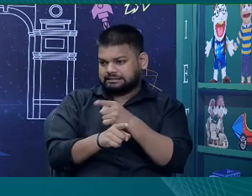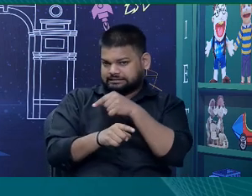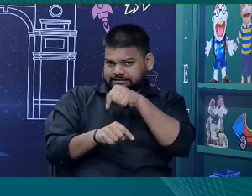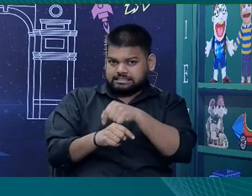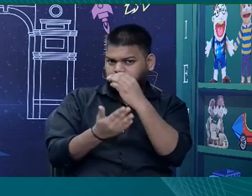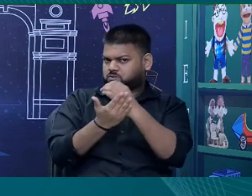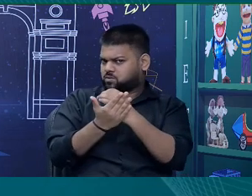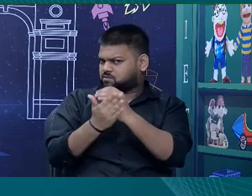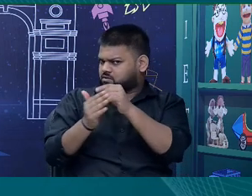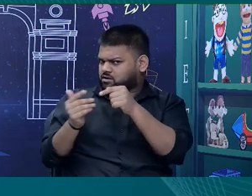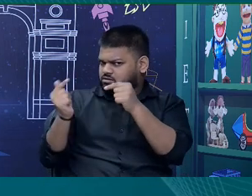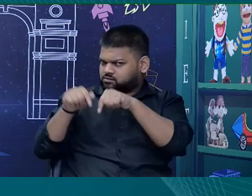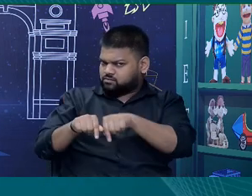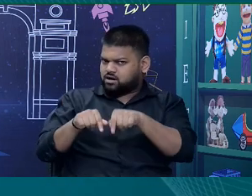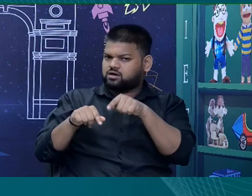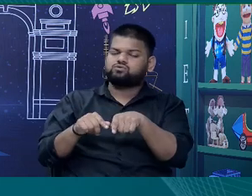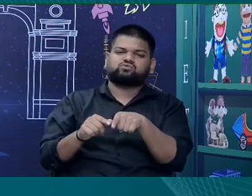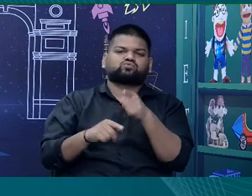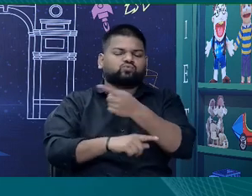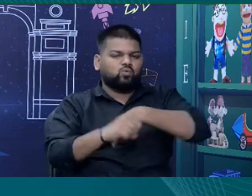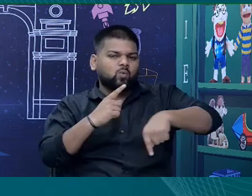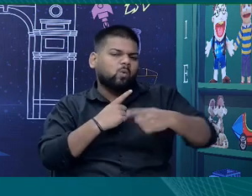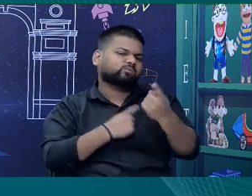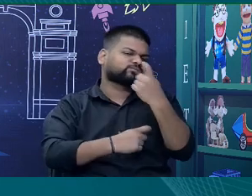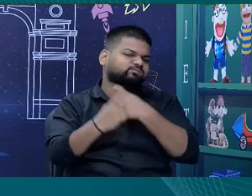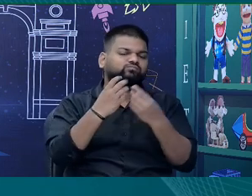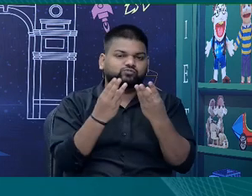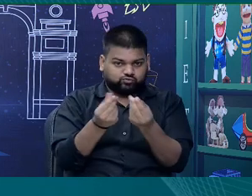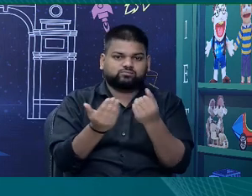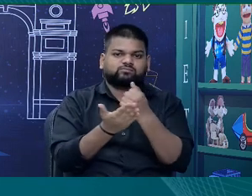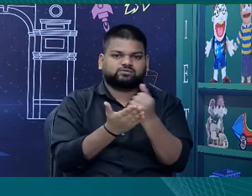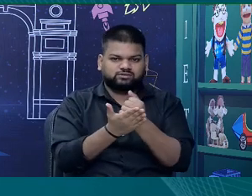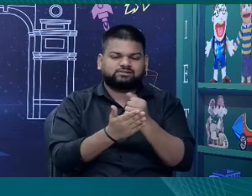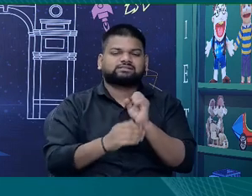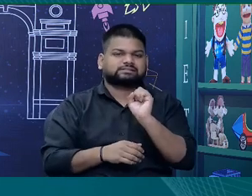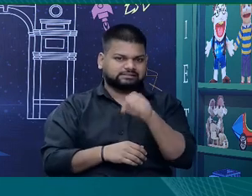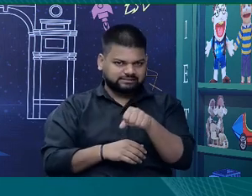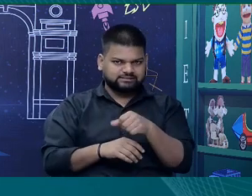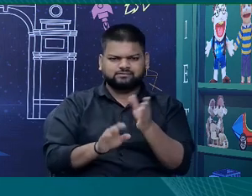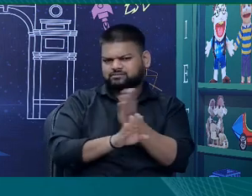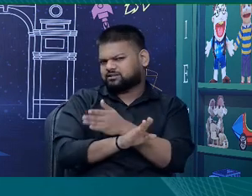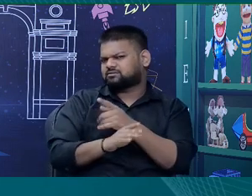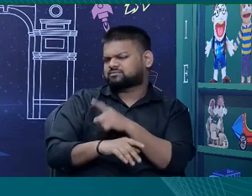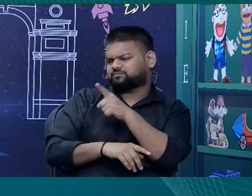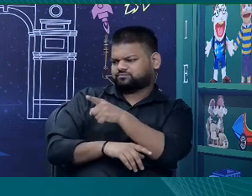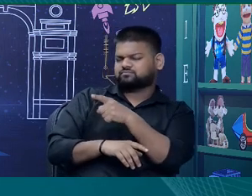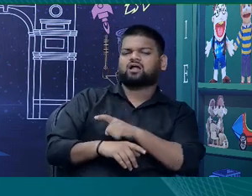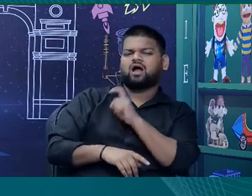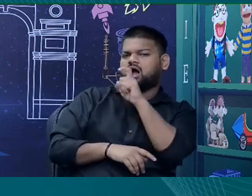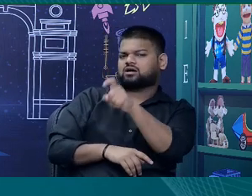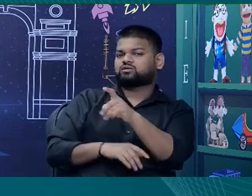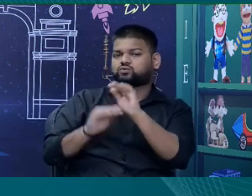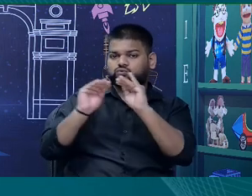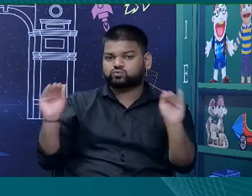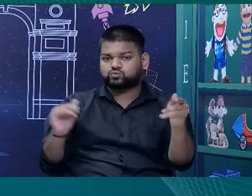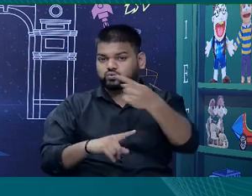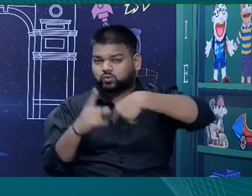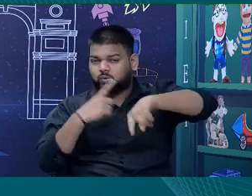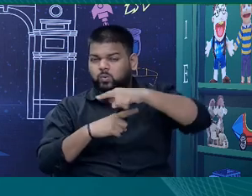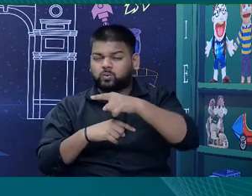में मौजूद है उनकी क्वेरीज को एड्रेस करने की कोशिश करेंगे सर मैंने जो सवाल पूछा था की मैथ्स वो भी ऐसे बच्चों को स्टूडेंट को